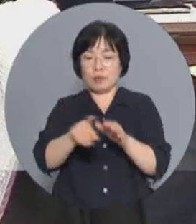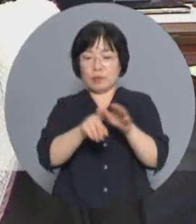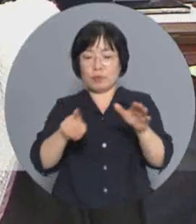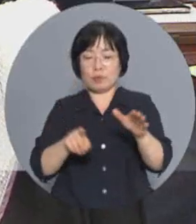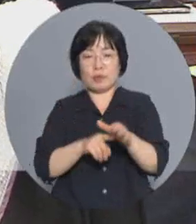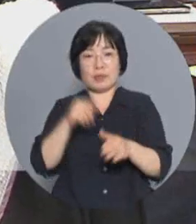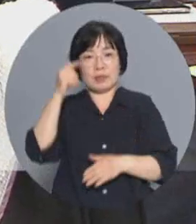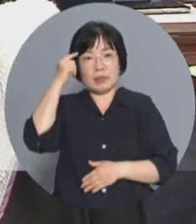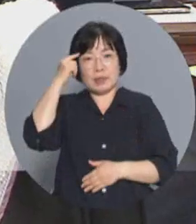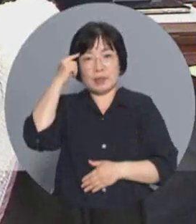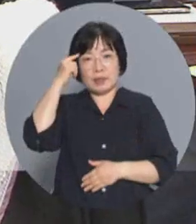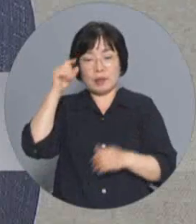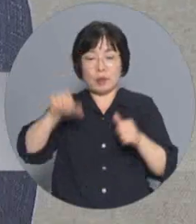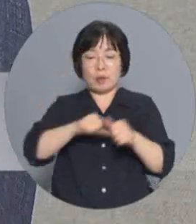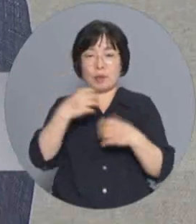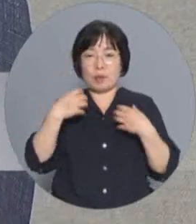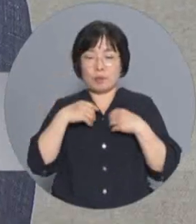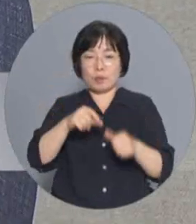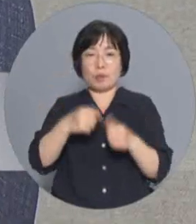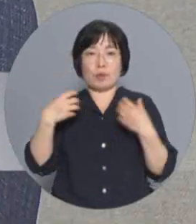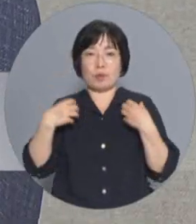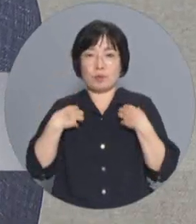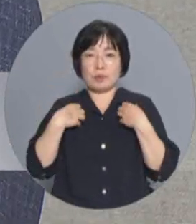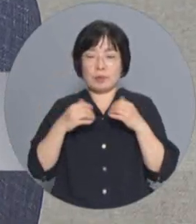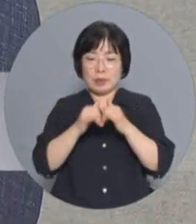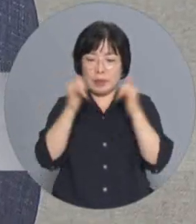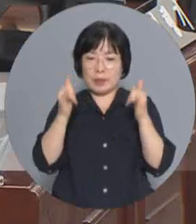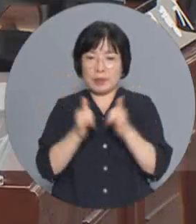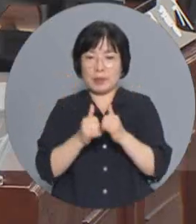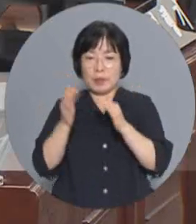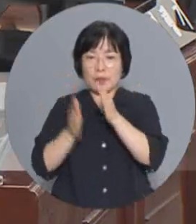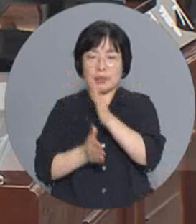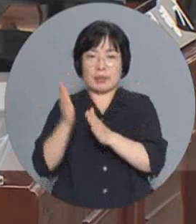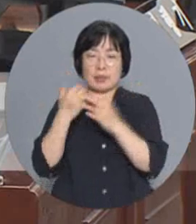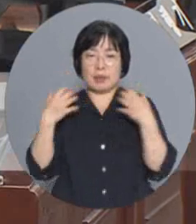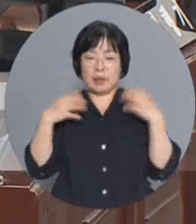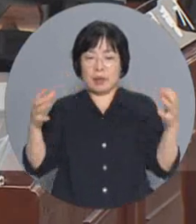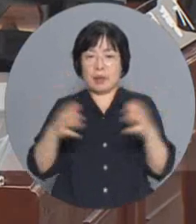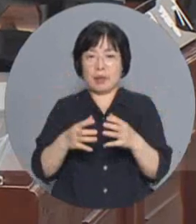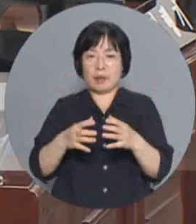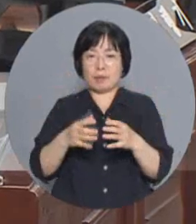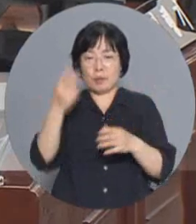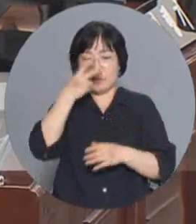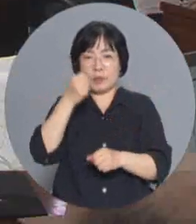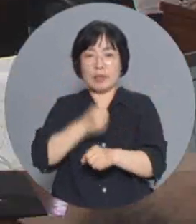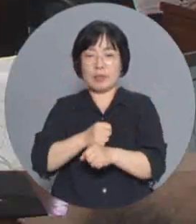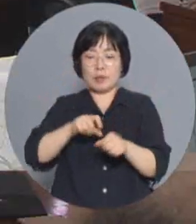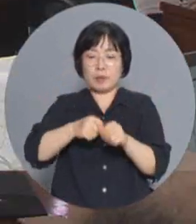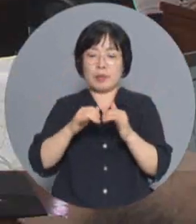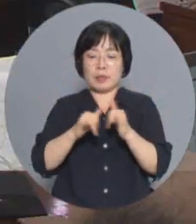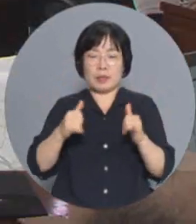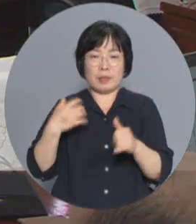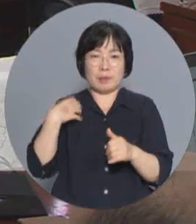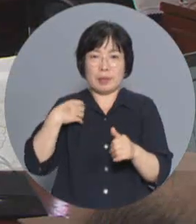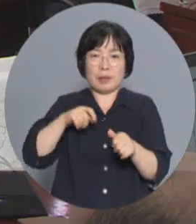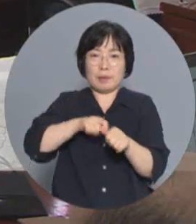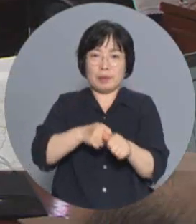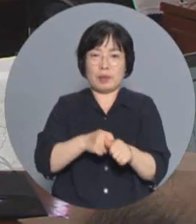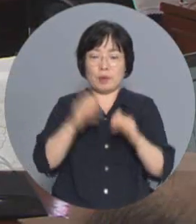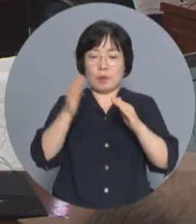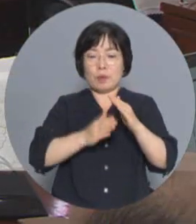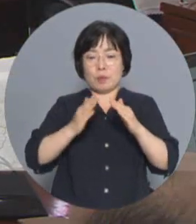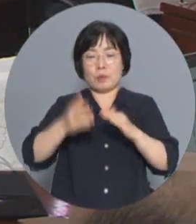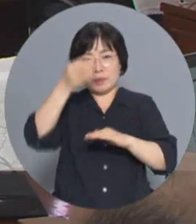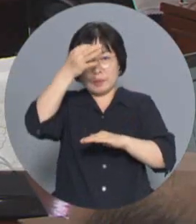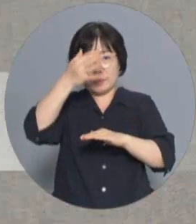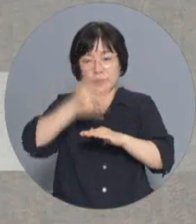사고라 환경부와 고용노동부는 민관 합동 조사를 실시해 책임자를 처벌하고 노동자 시민에 대한 공식적인